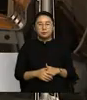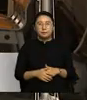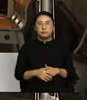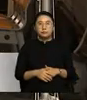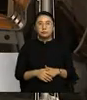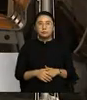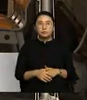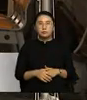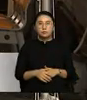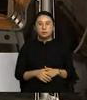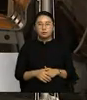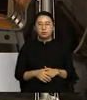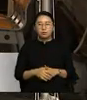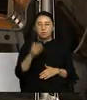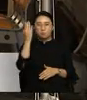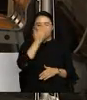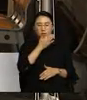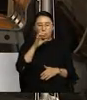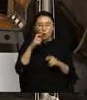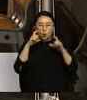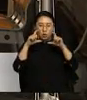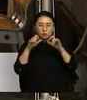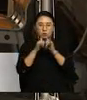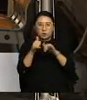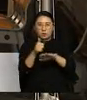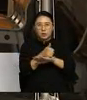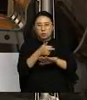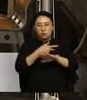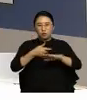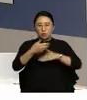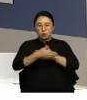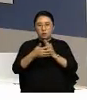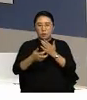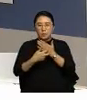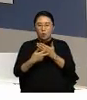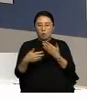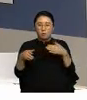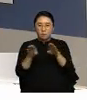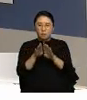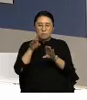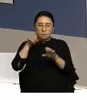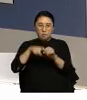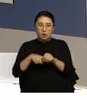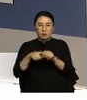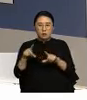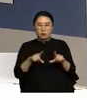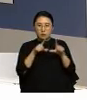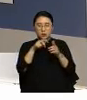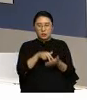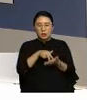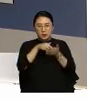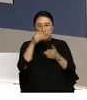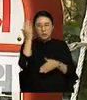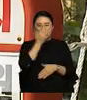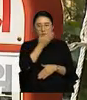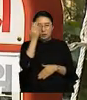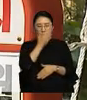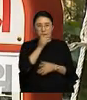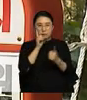조사됐습니다 방역당국은 확진 자들이 다녀간 수영장과 병원에 폐쇄하고 주거지와 승강기 등을 소독하고